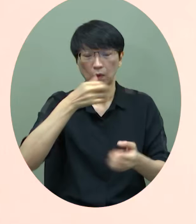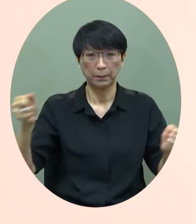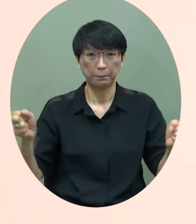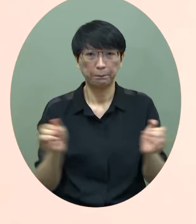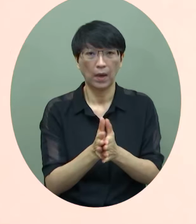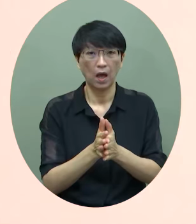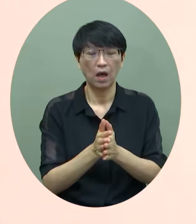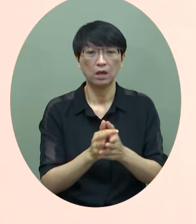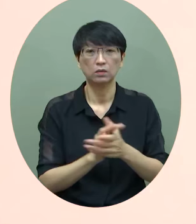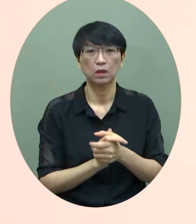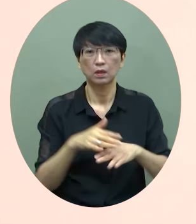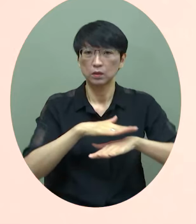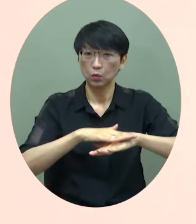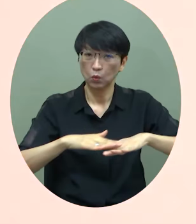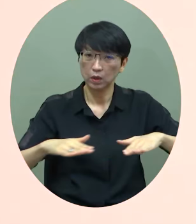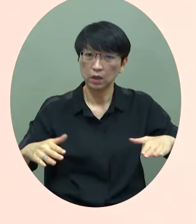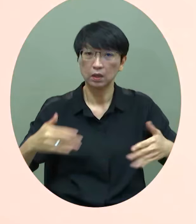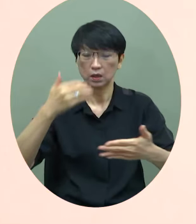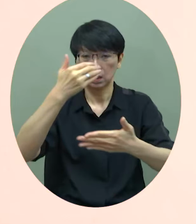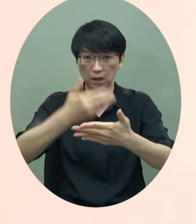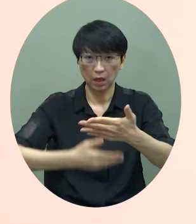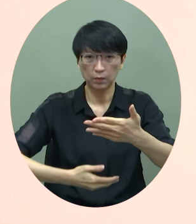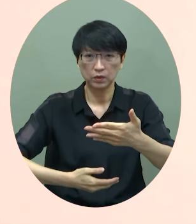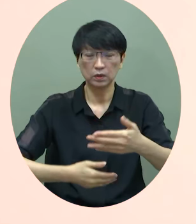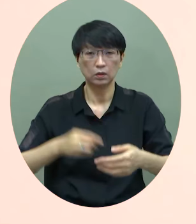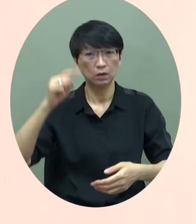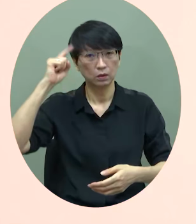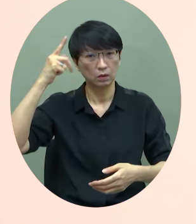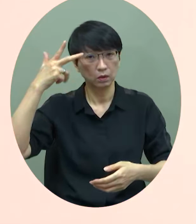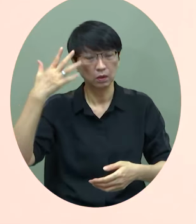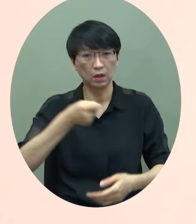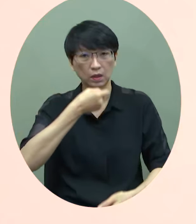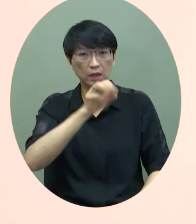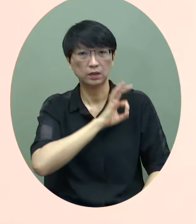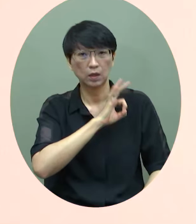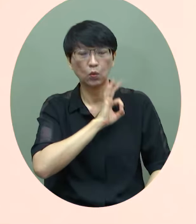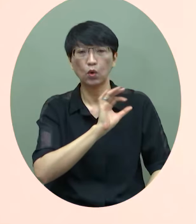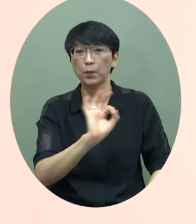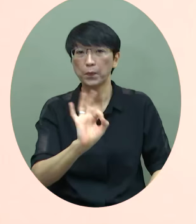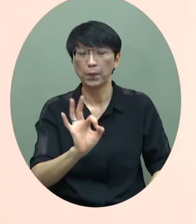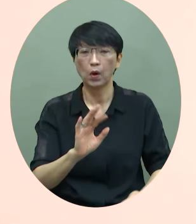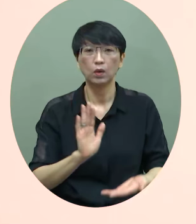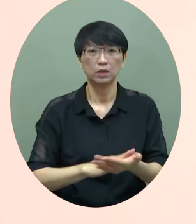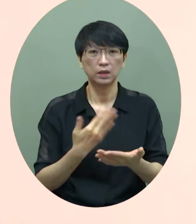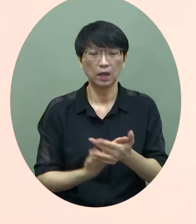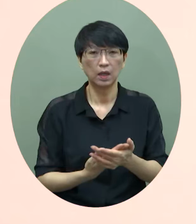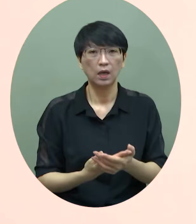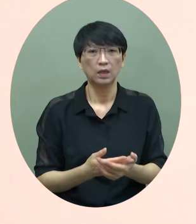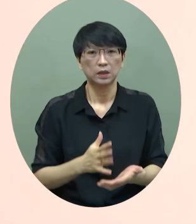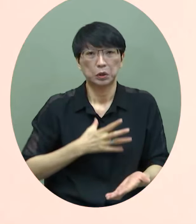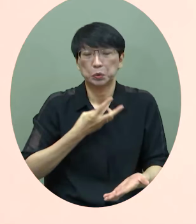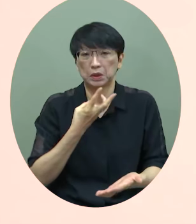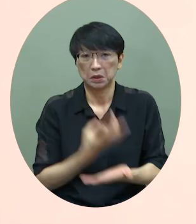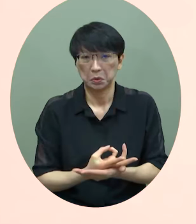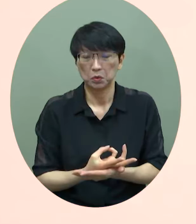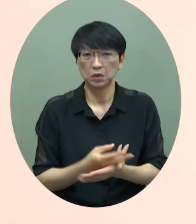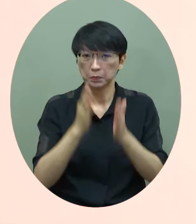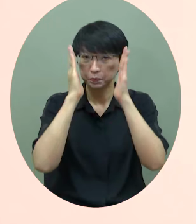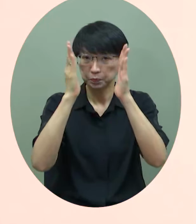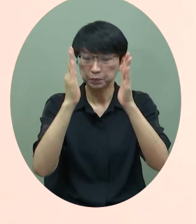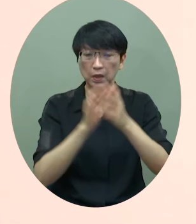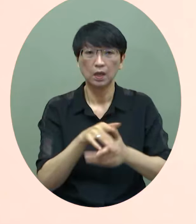已經穩定甚至減少有幾天沒有開記者招待會但是我們往往都需要嚴陣以待所以這個檢